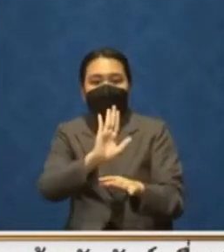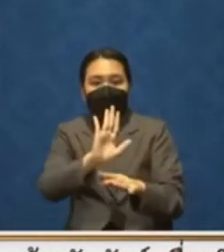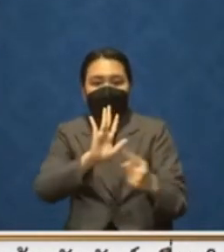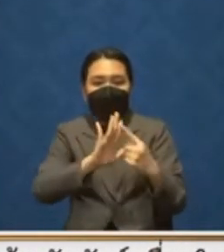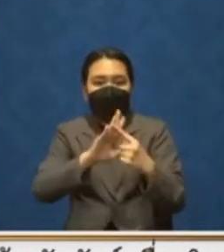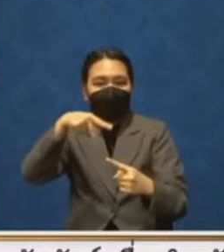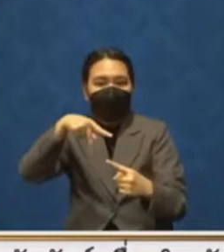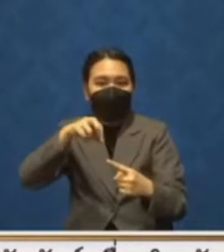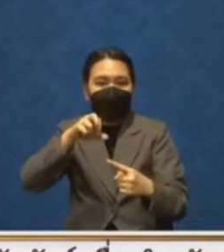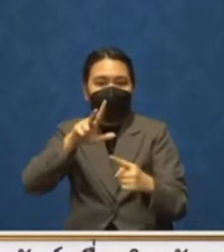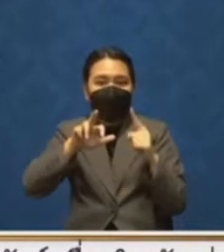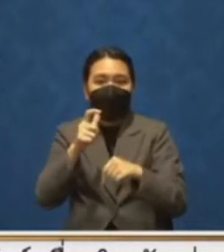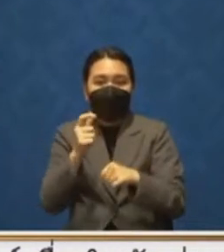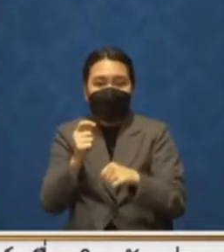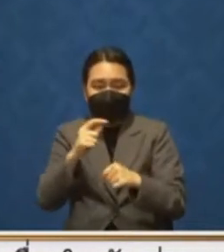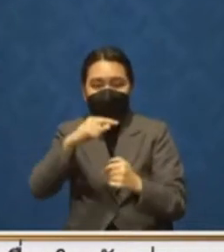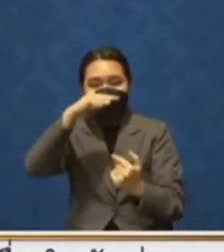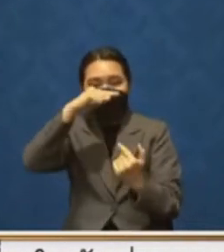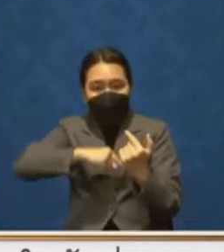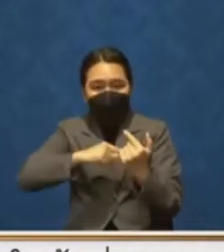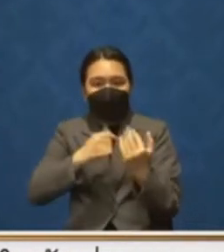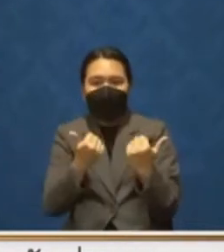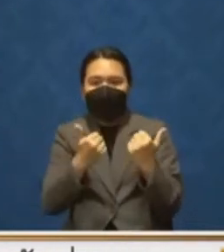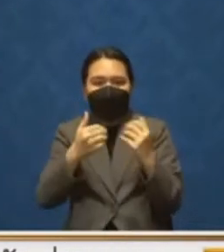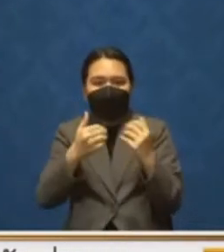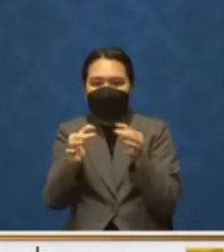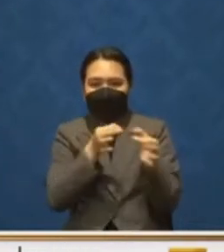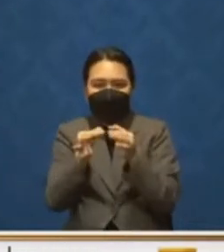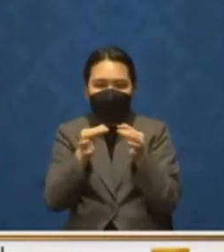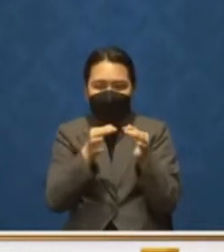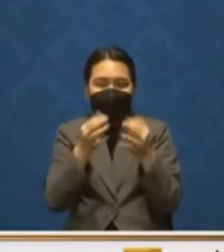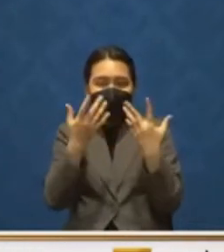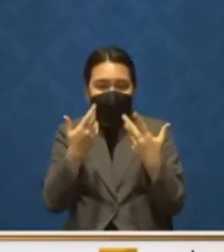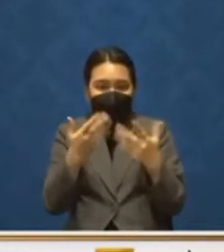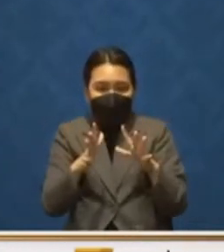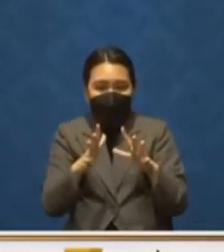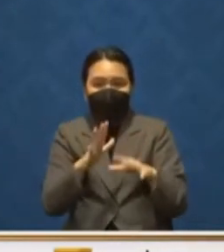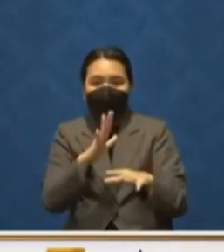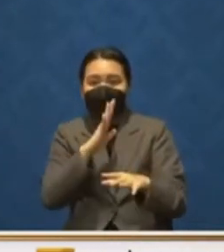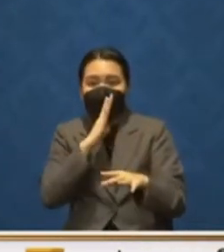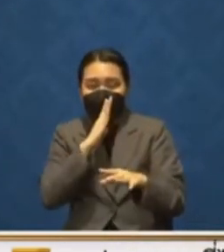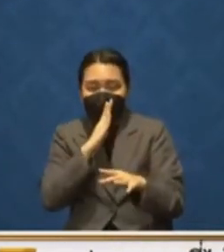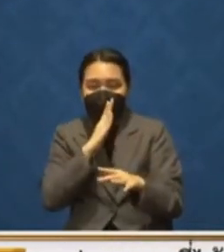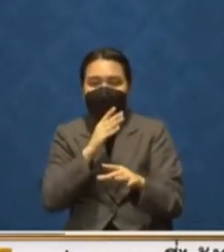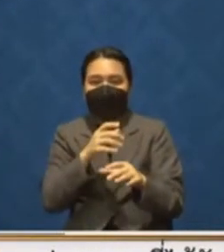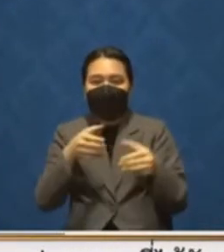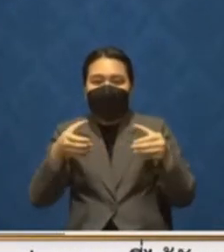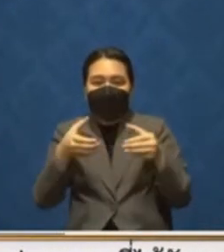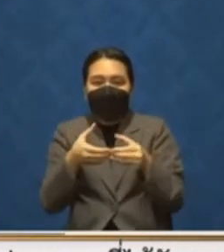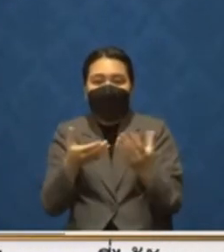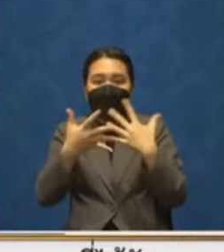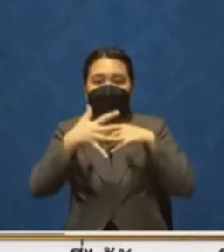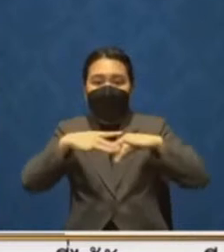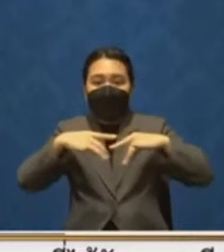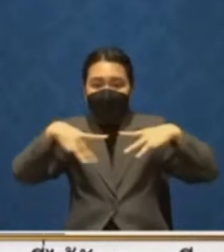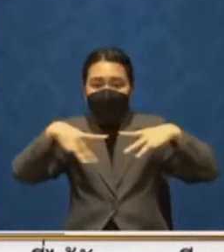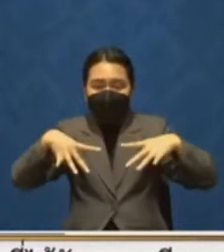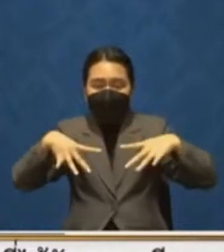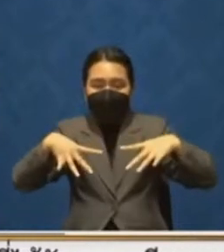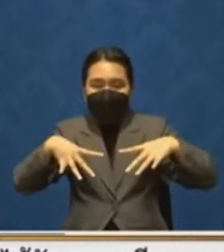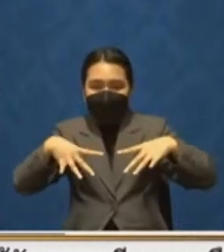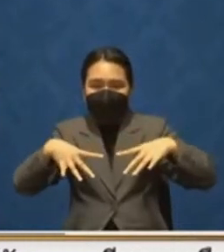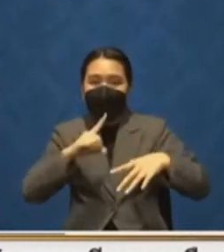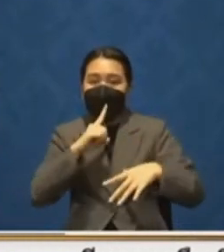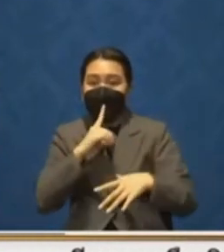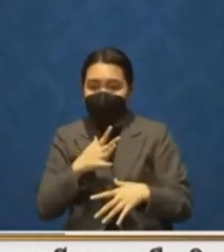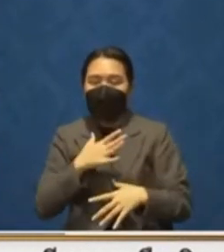ชั่วโมงก็ไม่ทราบว่าจัดสรรส่วนกันยังไงถ้าพักรถไฟขาดไม่ขัดข้องที่ท่านสราวุธจะใช้เวลา 30นาทีผมก็เยอะ